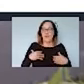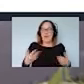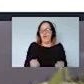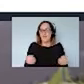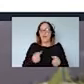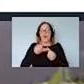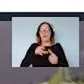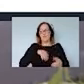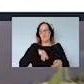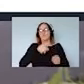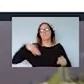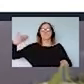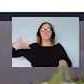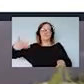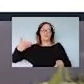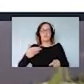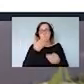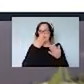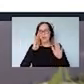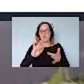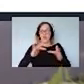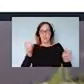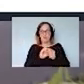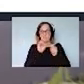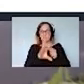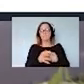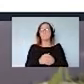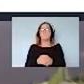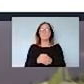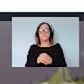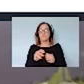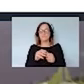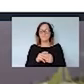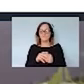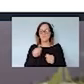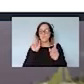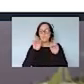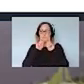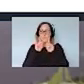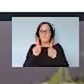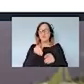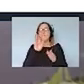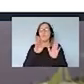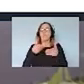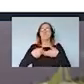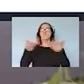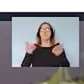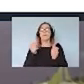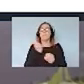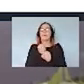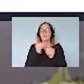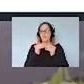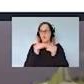je przestawiać. I tutaj, o, przepraszam, swój link wkleiłem, teraz poprawny będzie drugi. To będzie mała praca domowa. Polecam